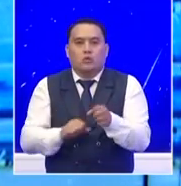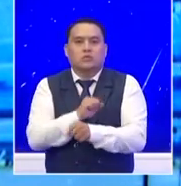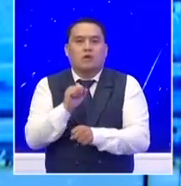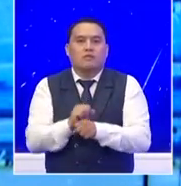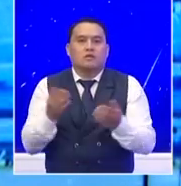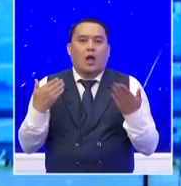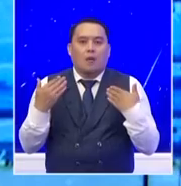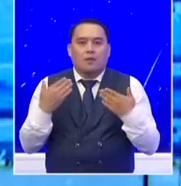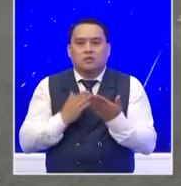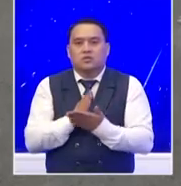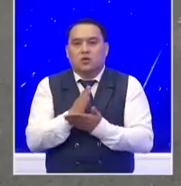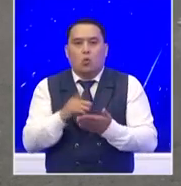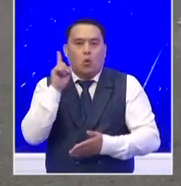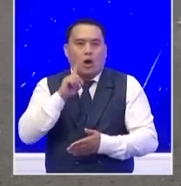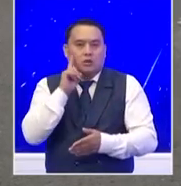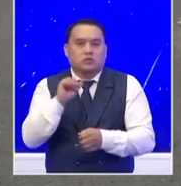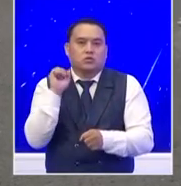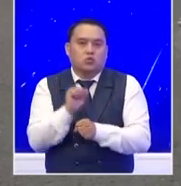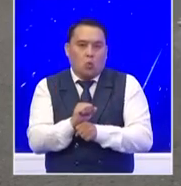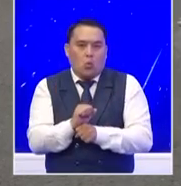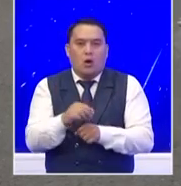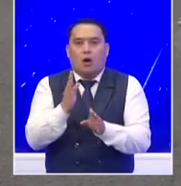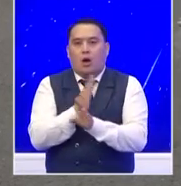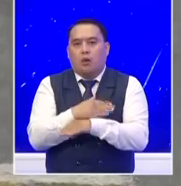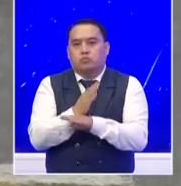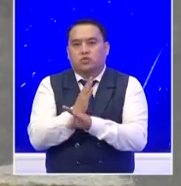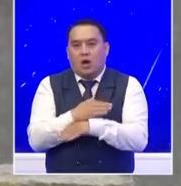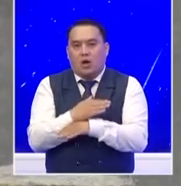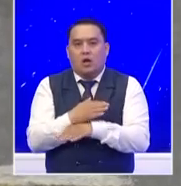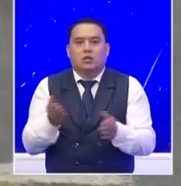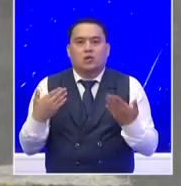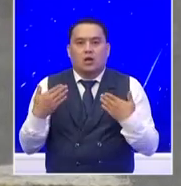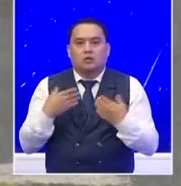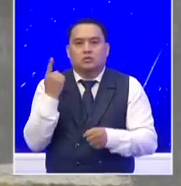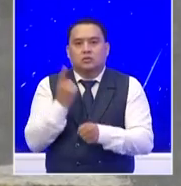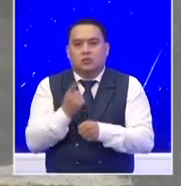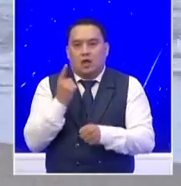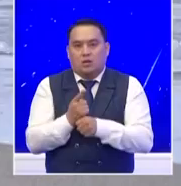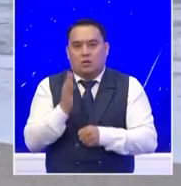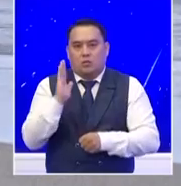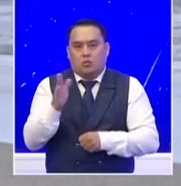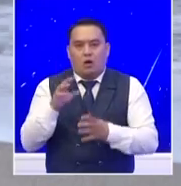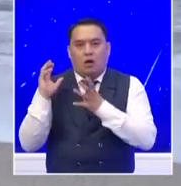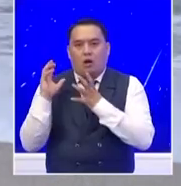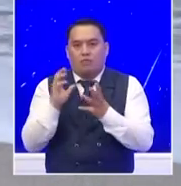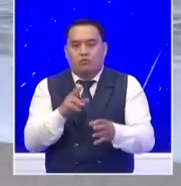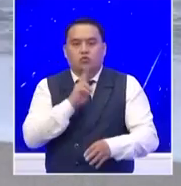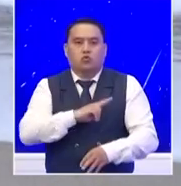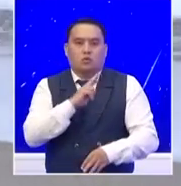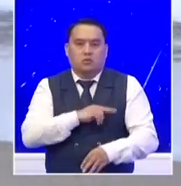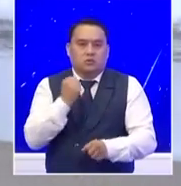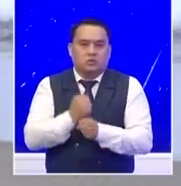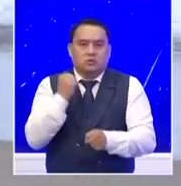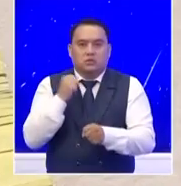Демалыс нысандарының қызметі уақытша тоқтайды, ал Қапшағай жағалауында тынығуға тыйым салынады. Автобустардың да жұмысына